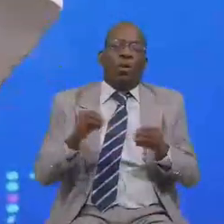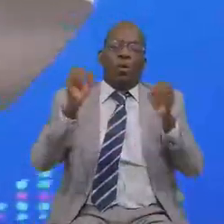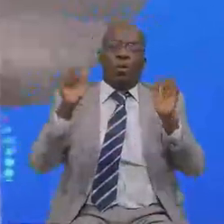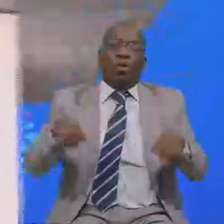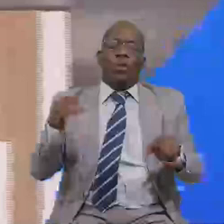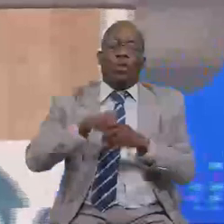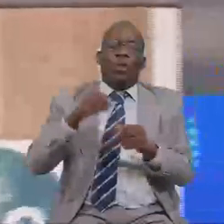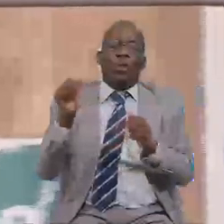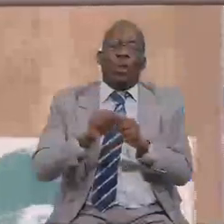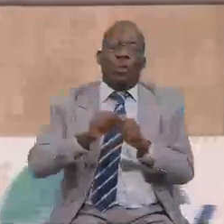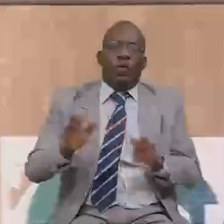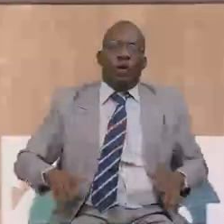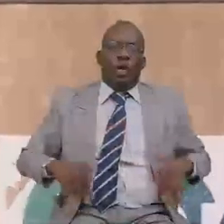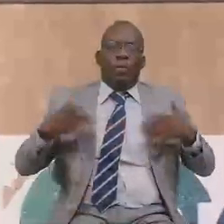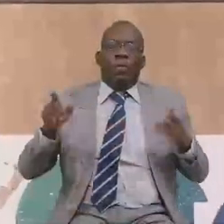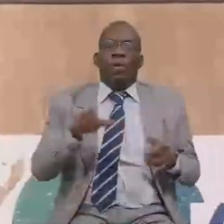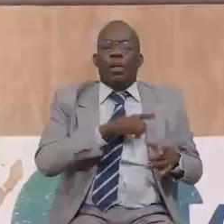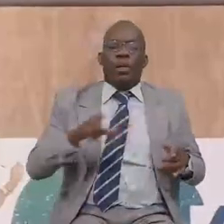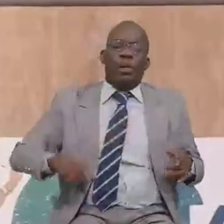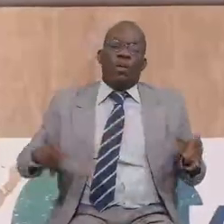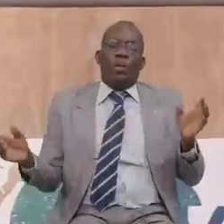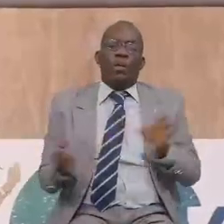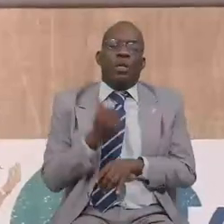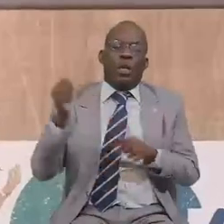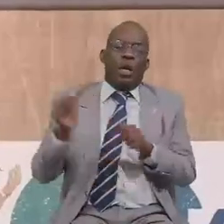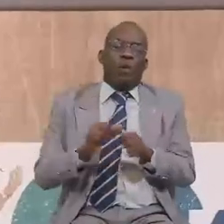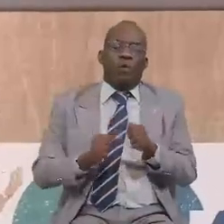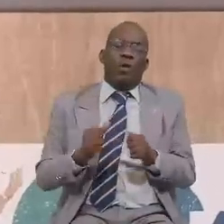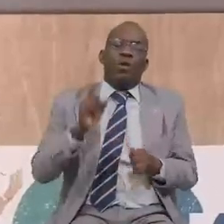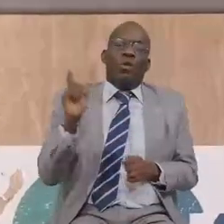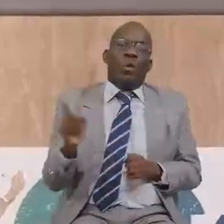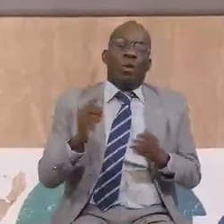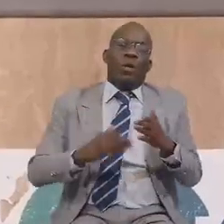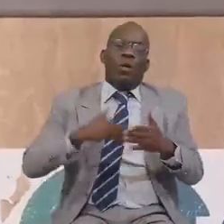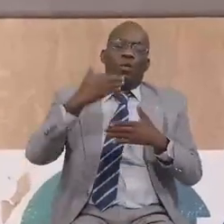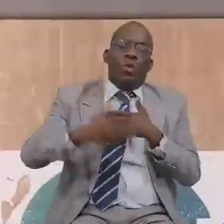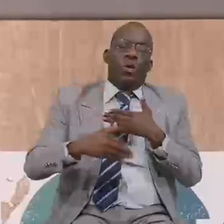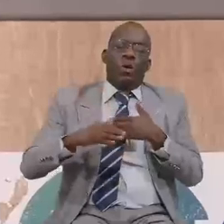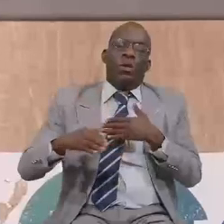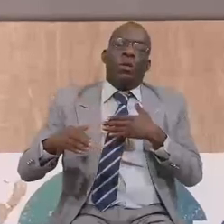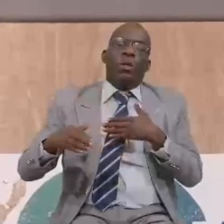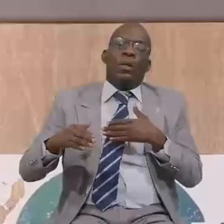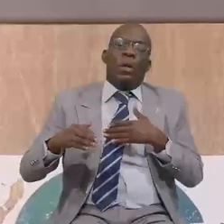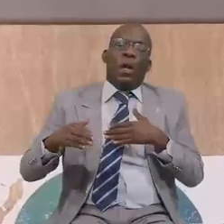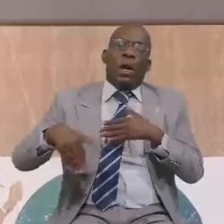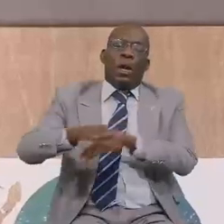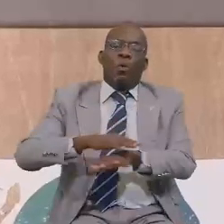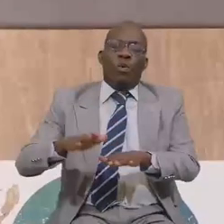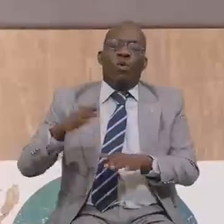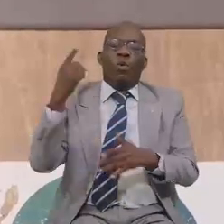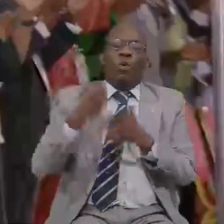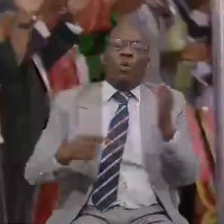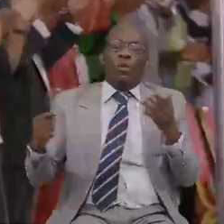Seigneur, prends chacun. Jeûne au-delà de ce que nous avons eu par le passé.